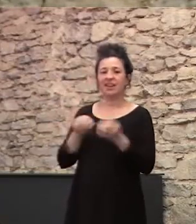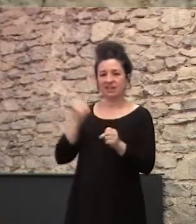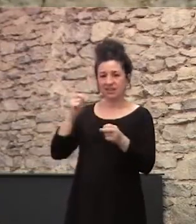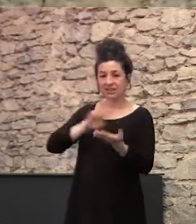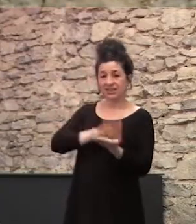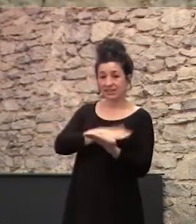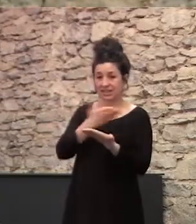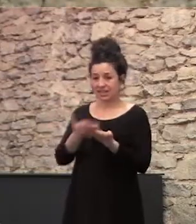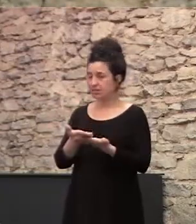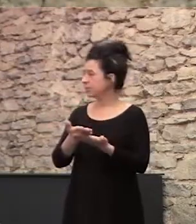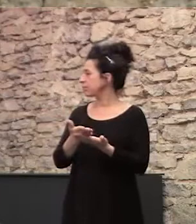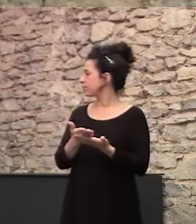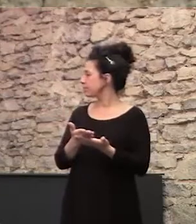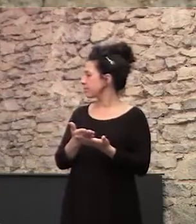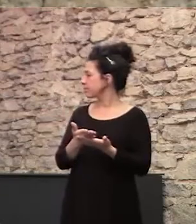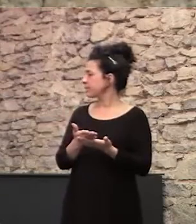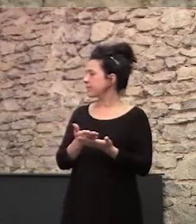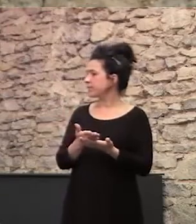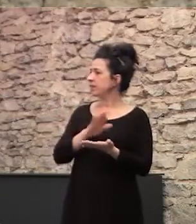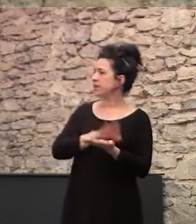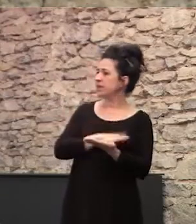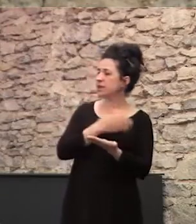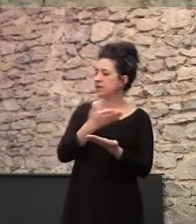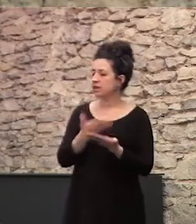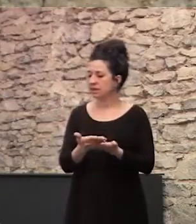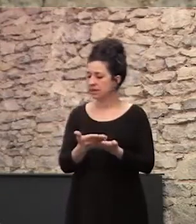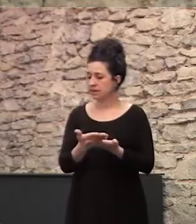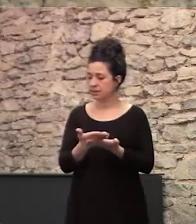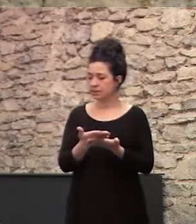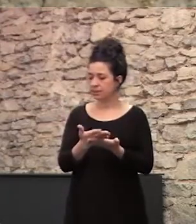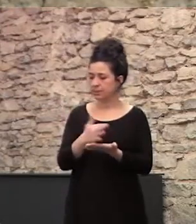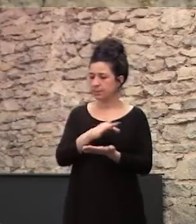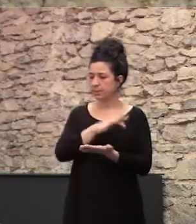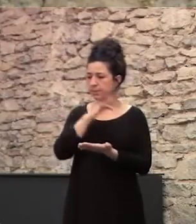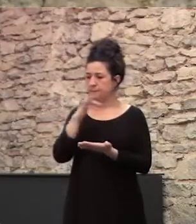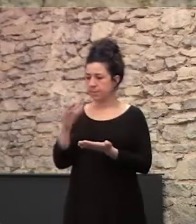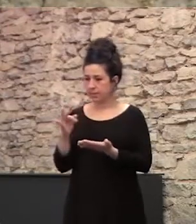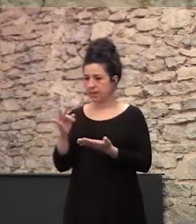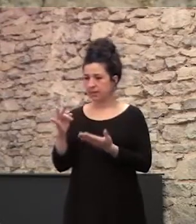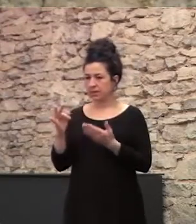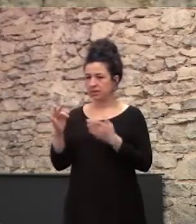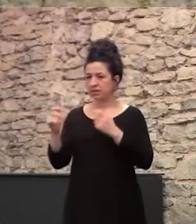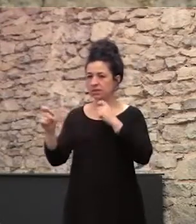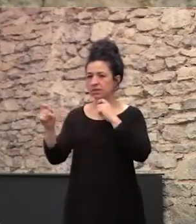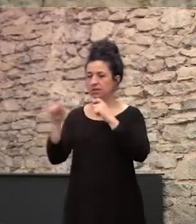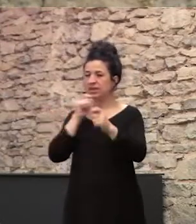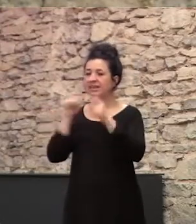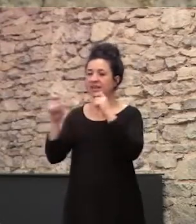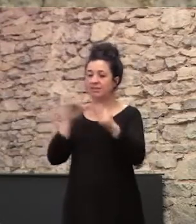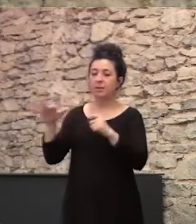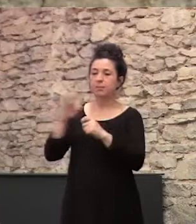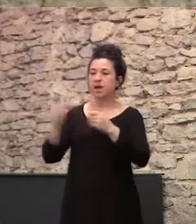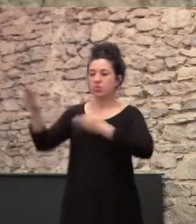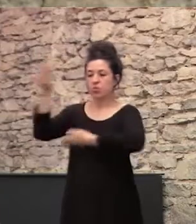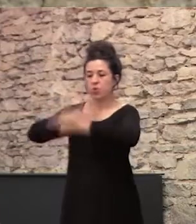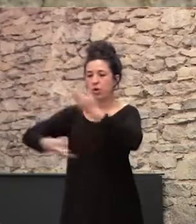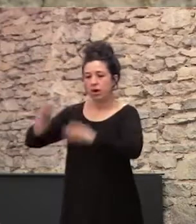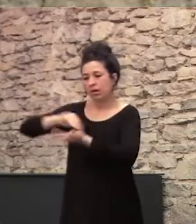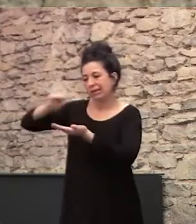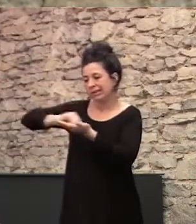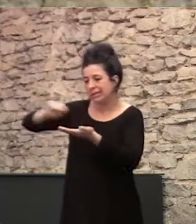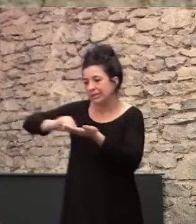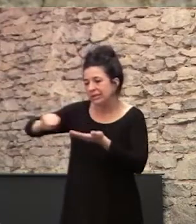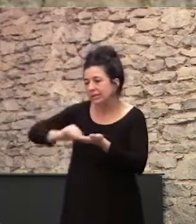baina bai. Itzulpena eta kabuzetaritza lana edo kolaborazioak bai. Egite dituzu. Itzein